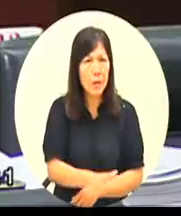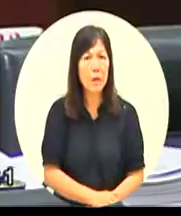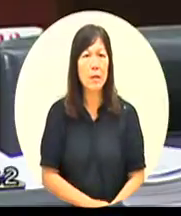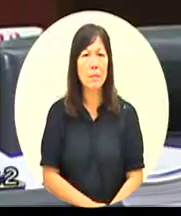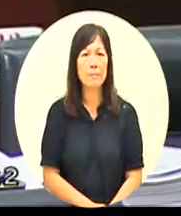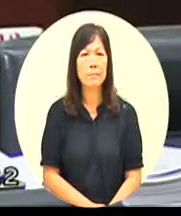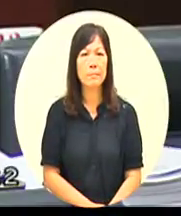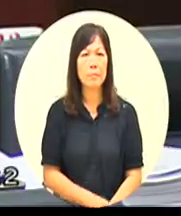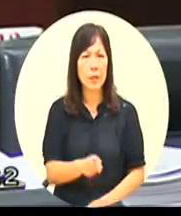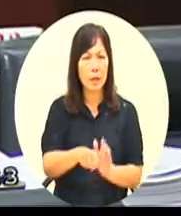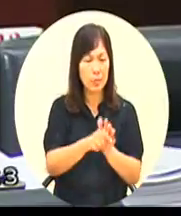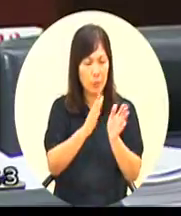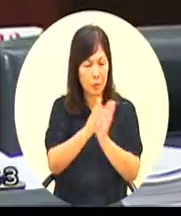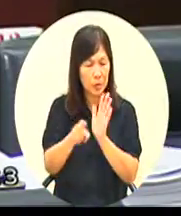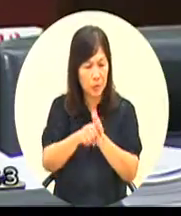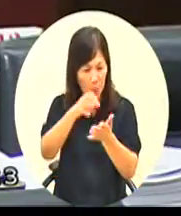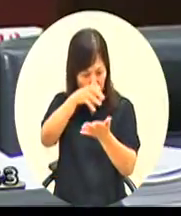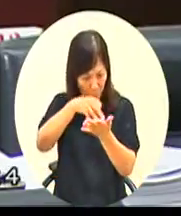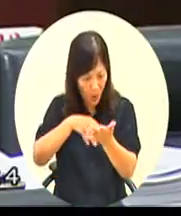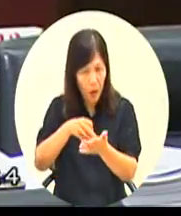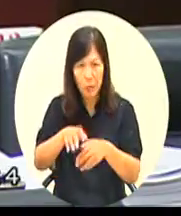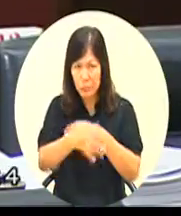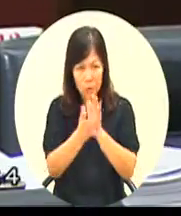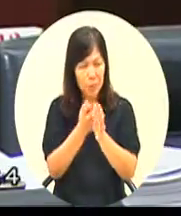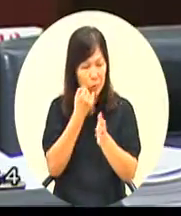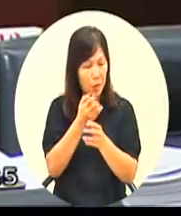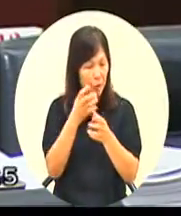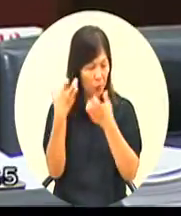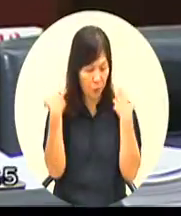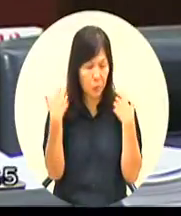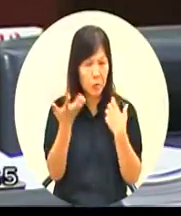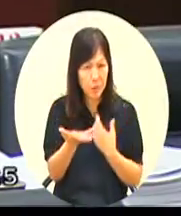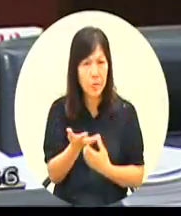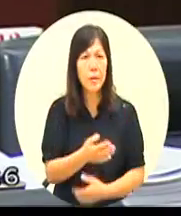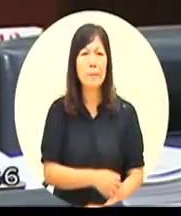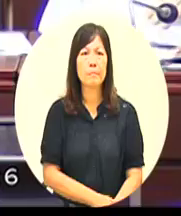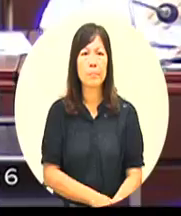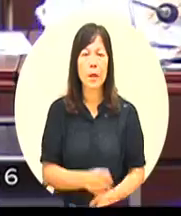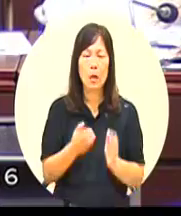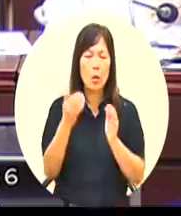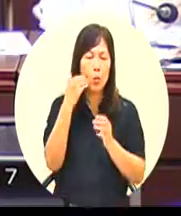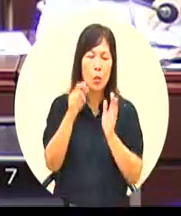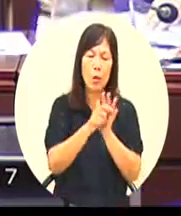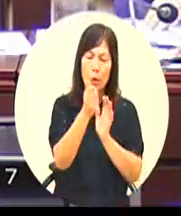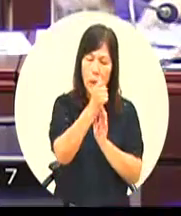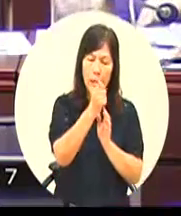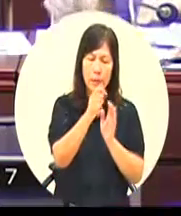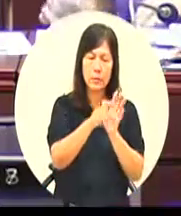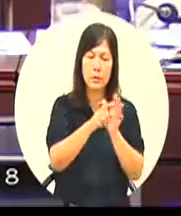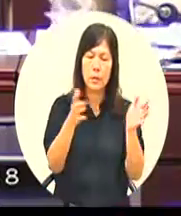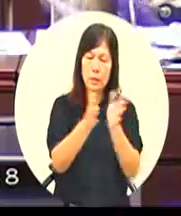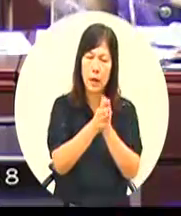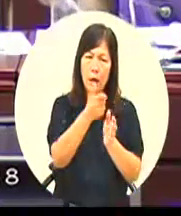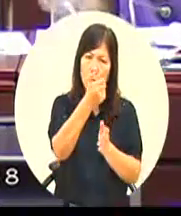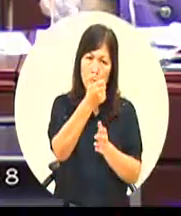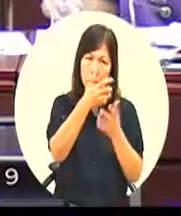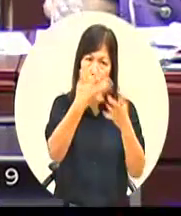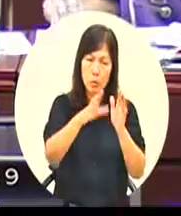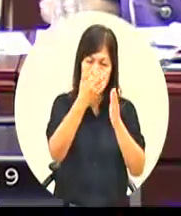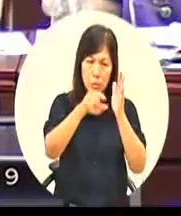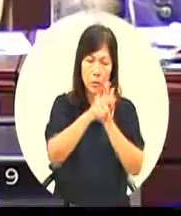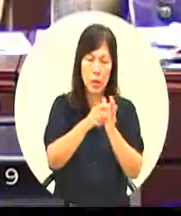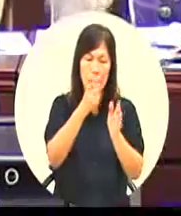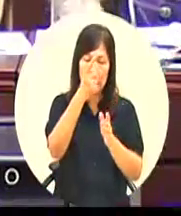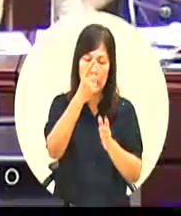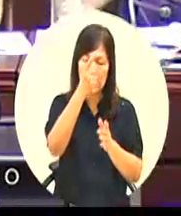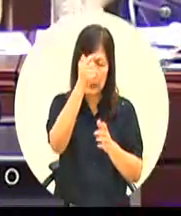这些整理出来的清单，应该都可以买单吧？ 学校 A 级的大概有50所学校就报了超过1亿1000万哦。